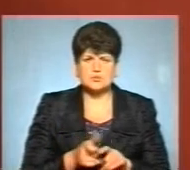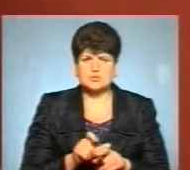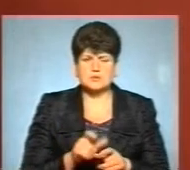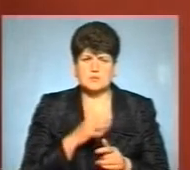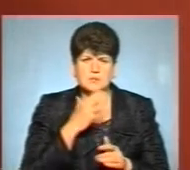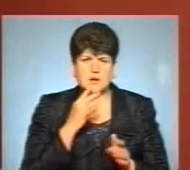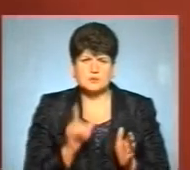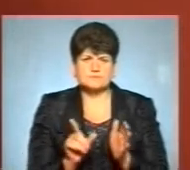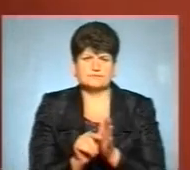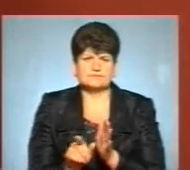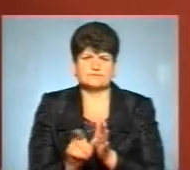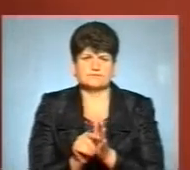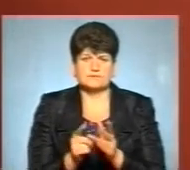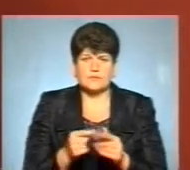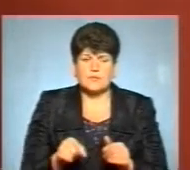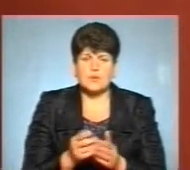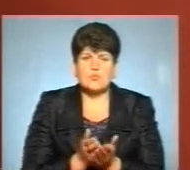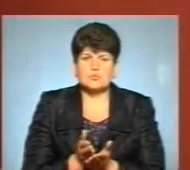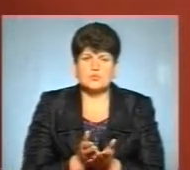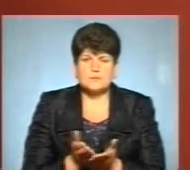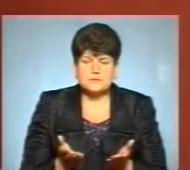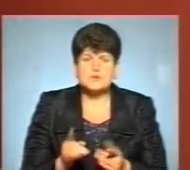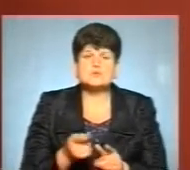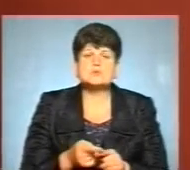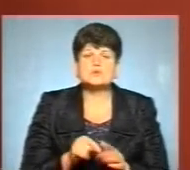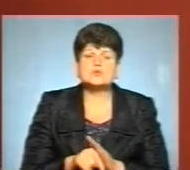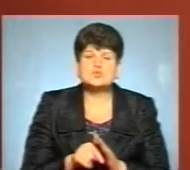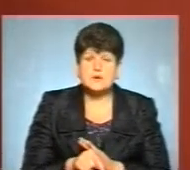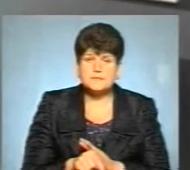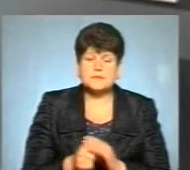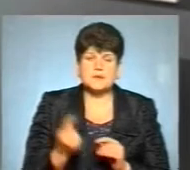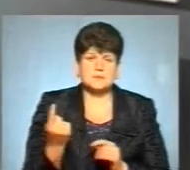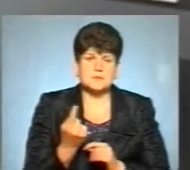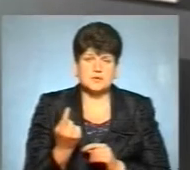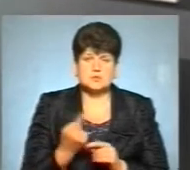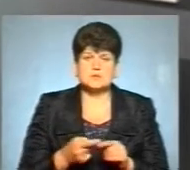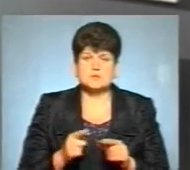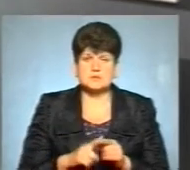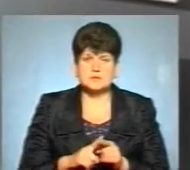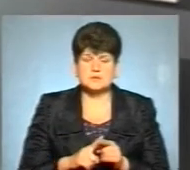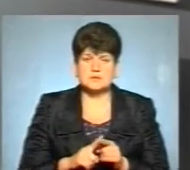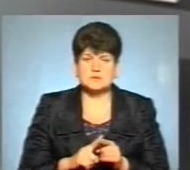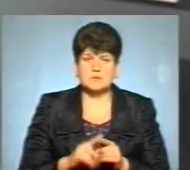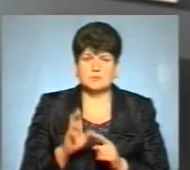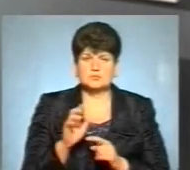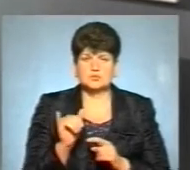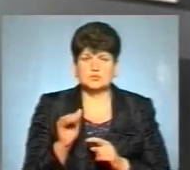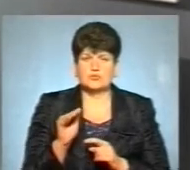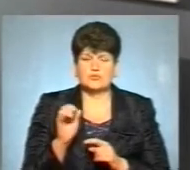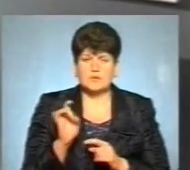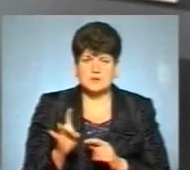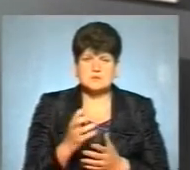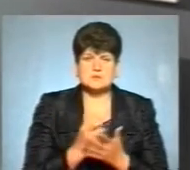і обслуговування. Тут, знову ж таки, що це означає? Це означає, перше, що оцей буфер